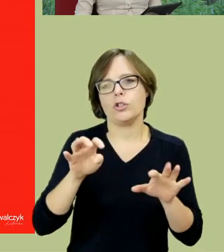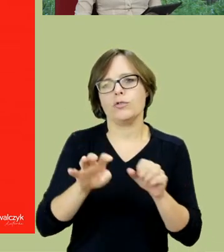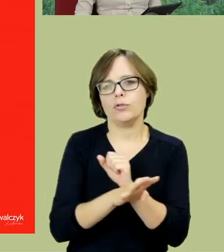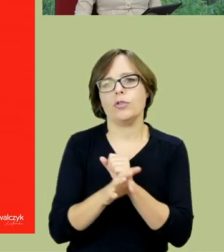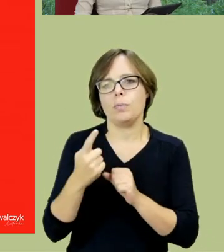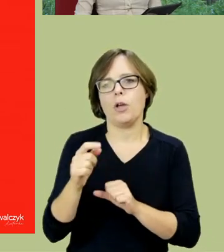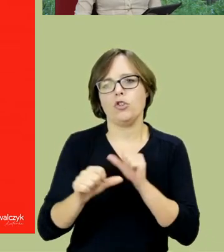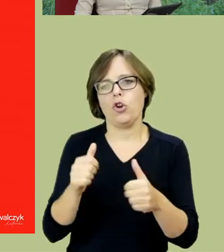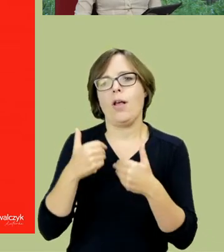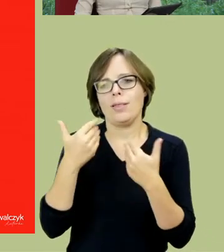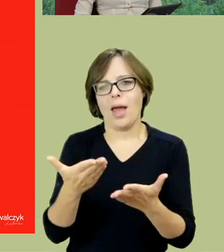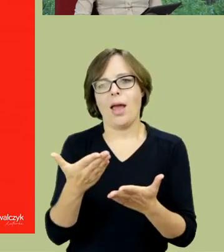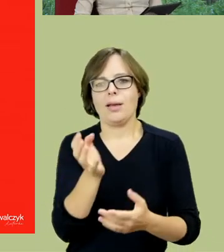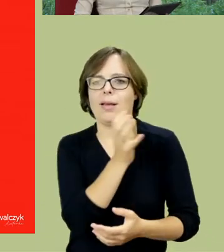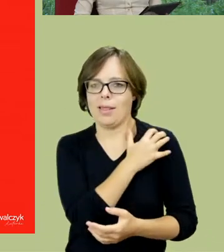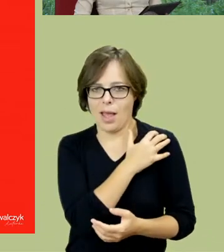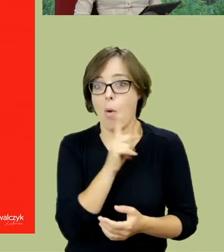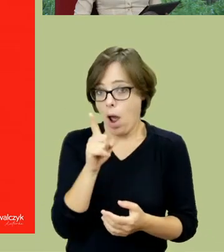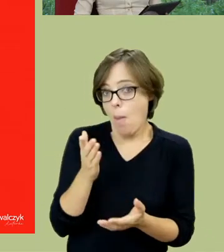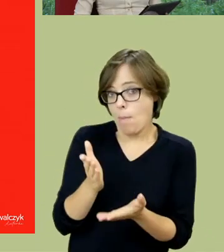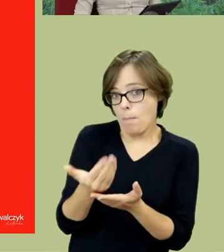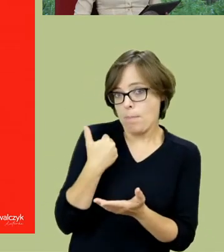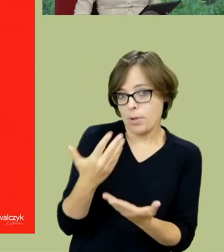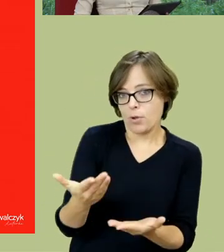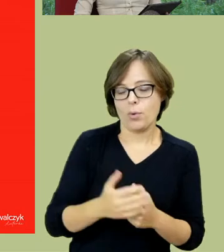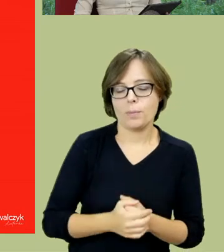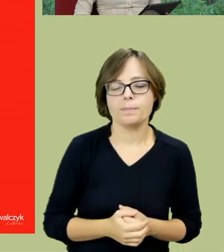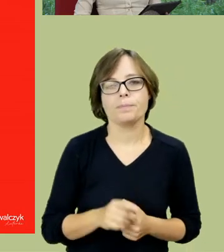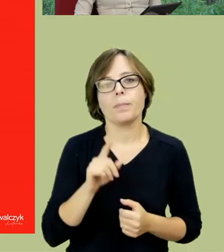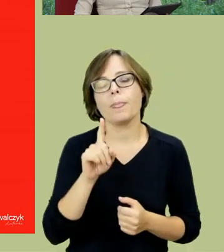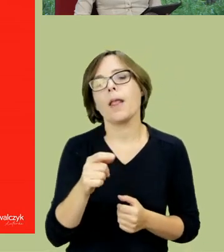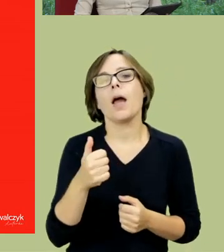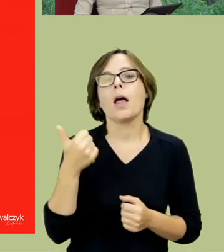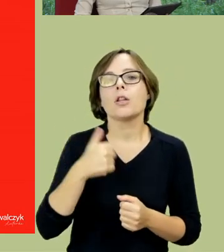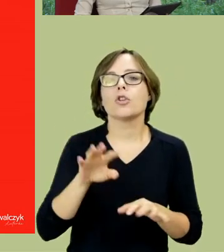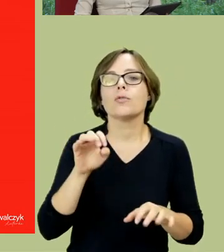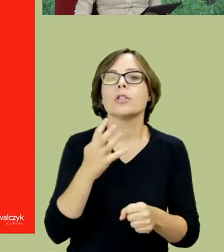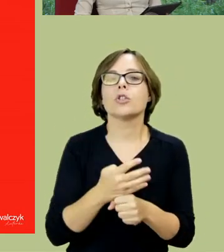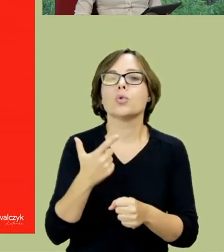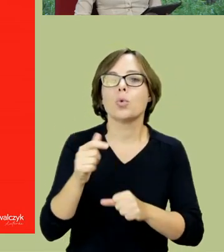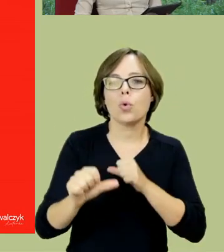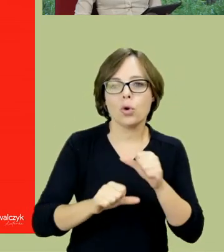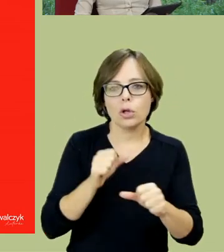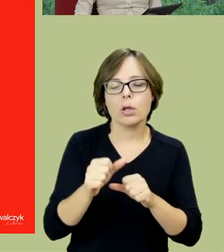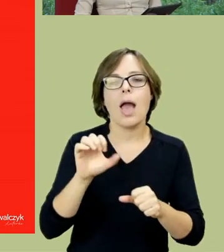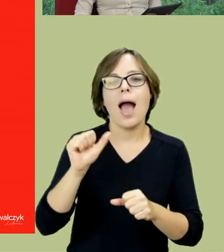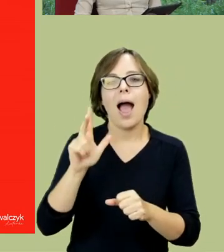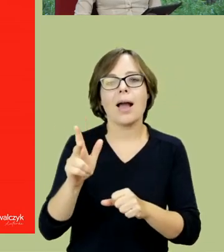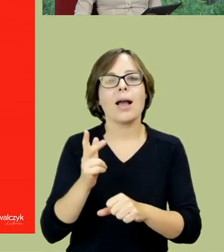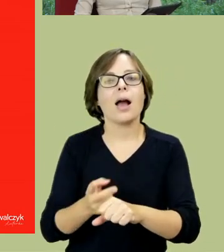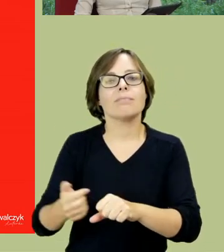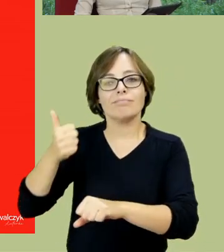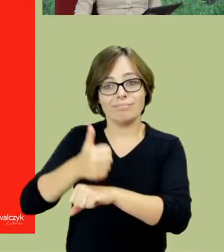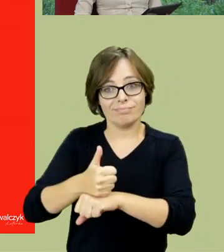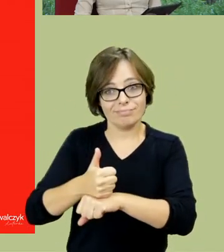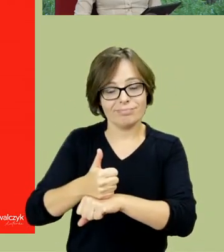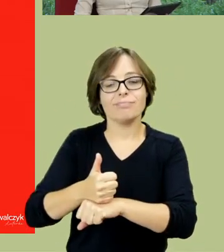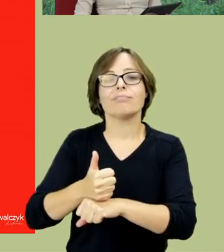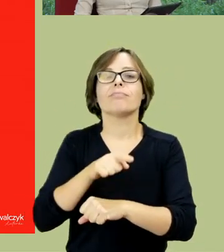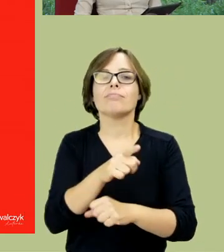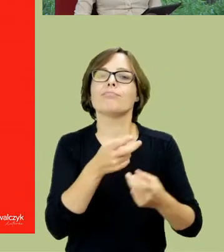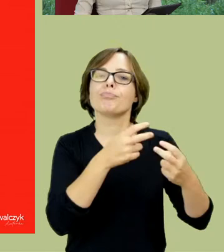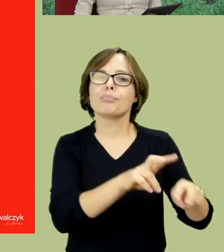1991 roku. Z kolei w 1942 roku komendant główny AK powołał wojskową